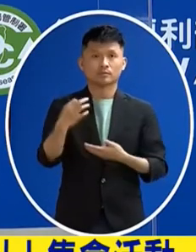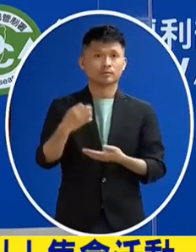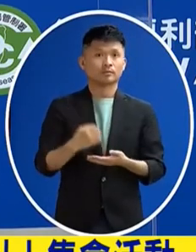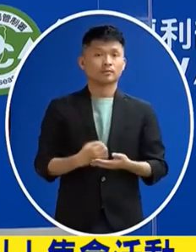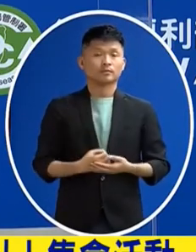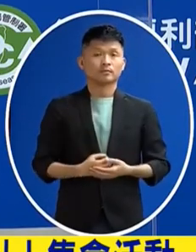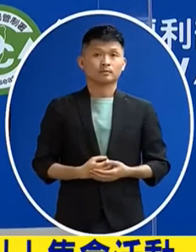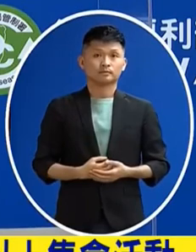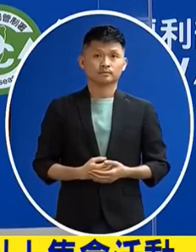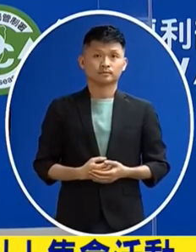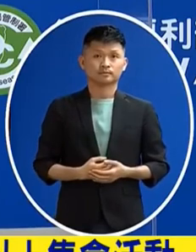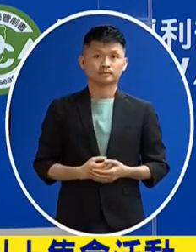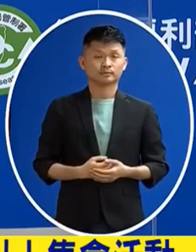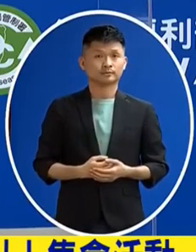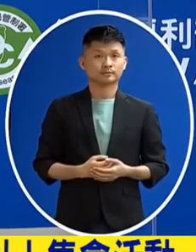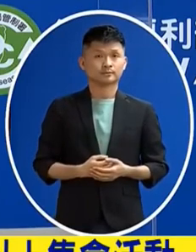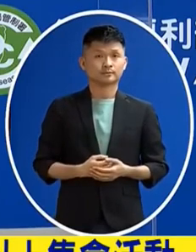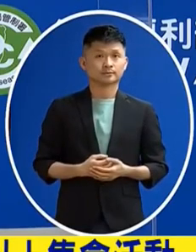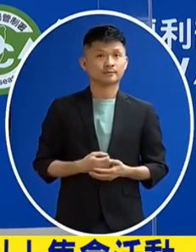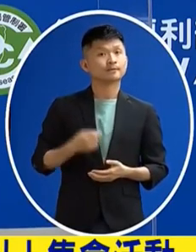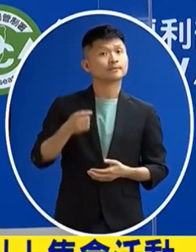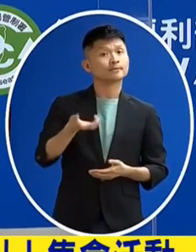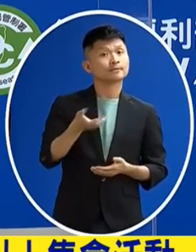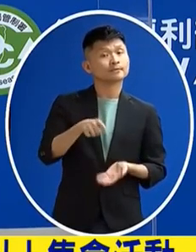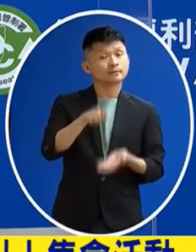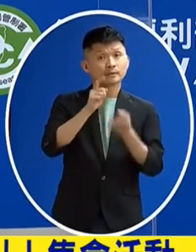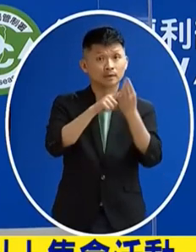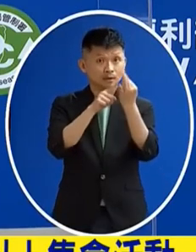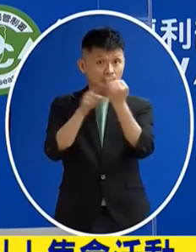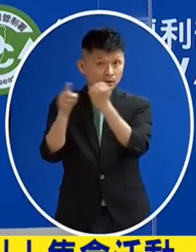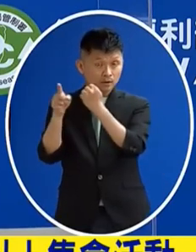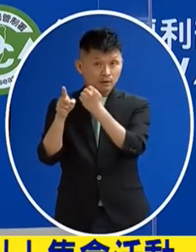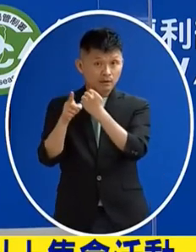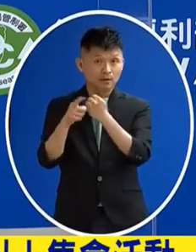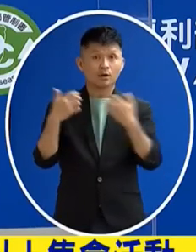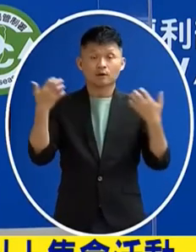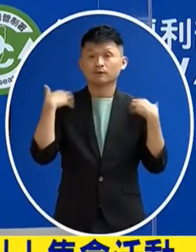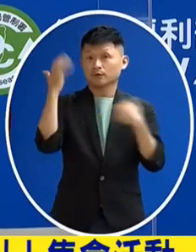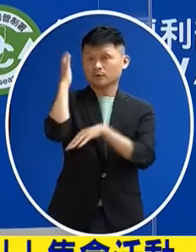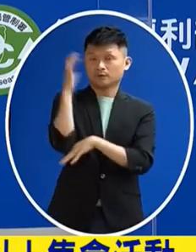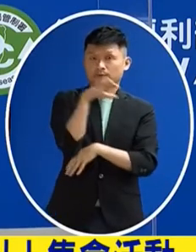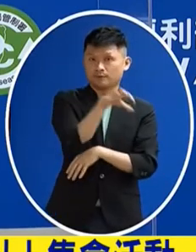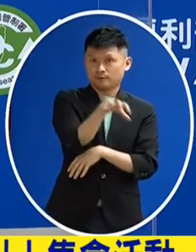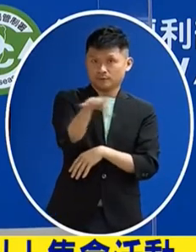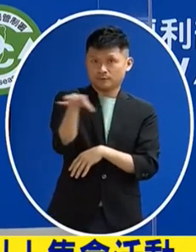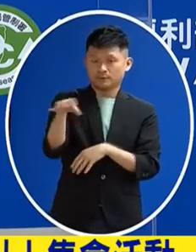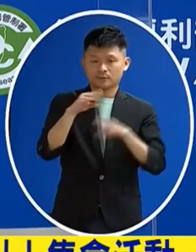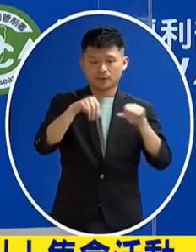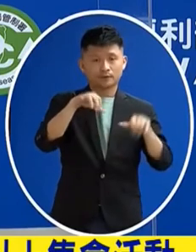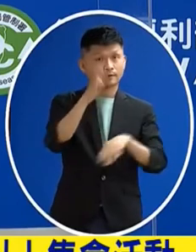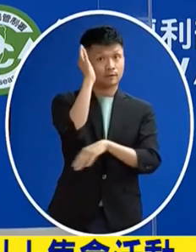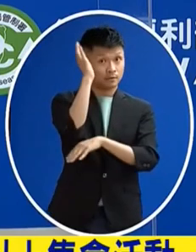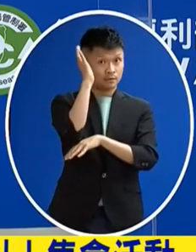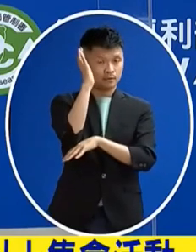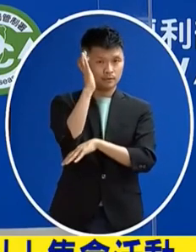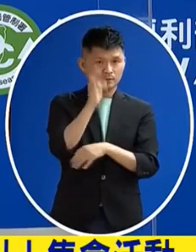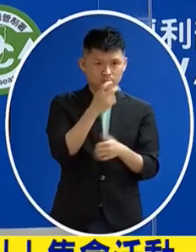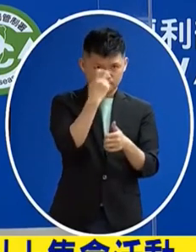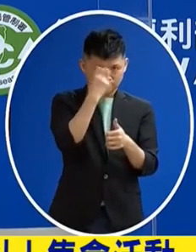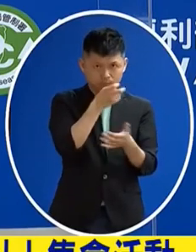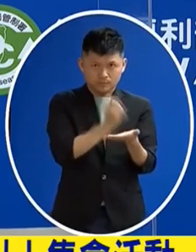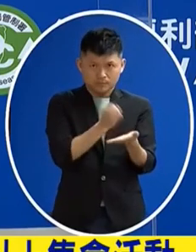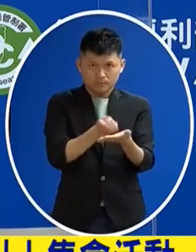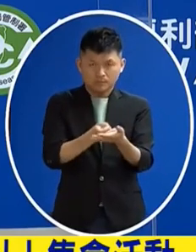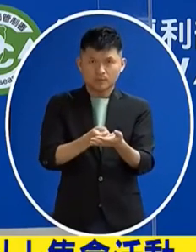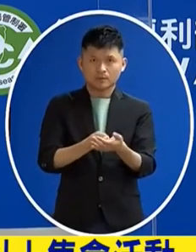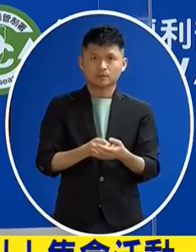好，那下面的哈上的措施将由各目的主事业主管机关及地方政府加强督导及